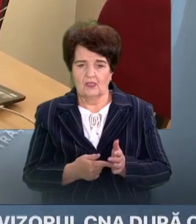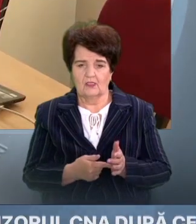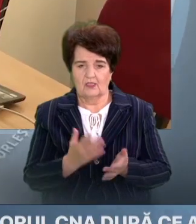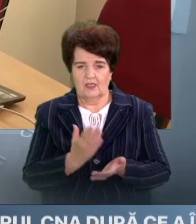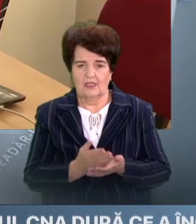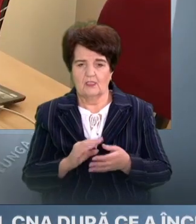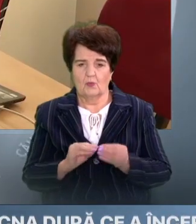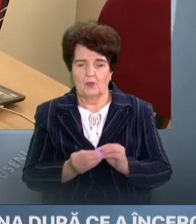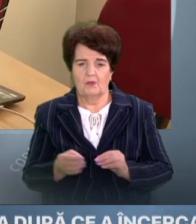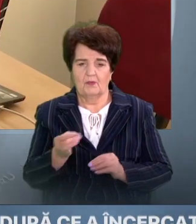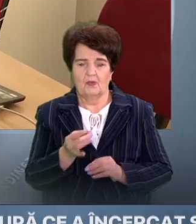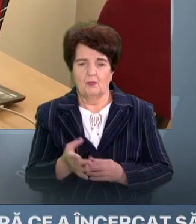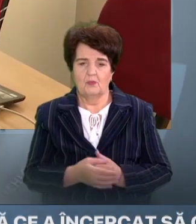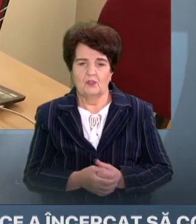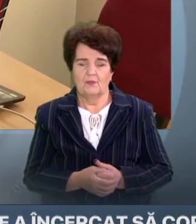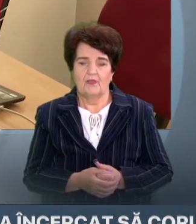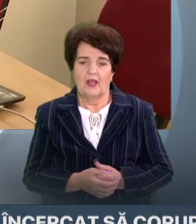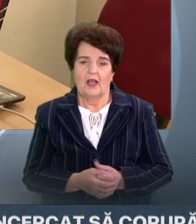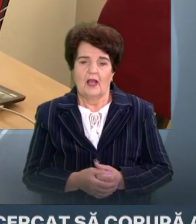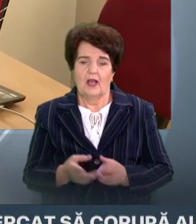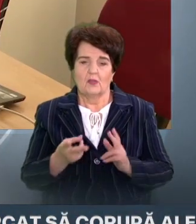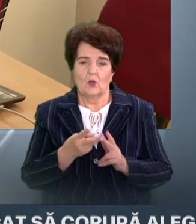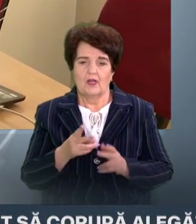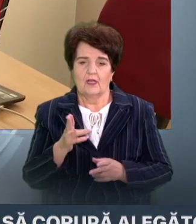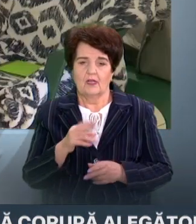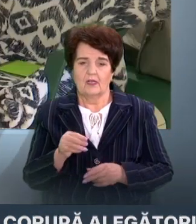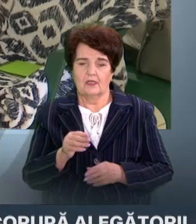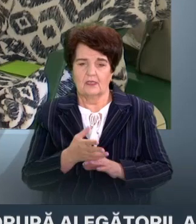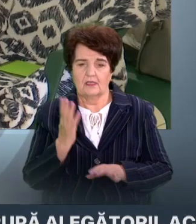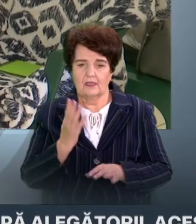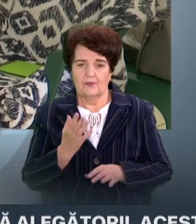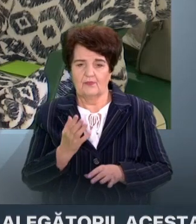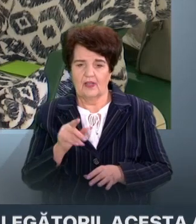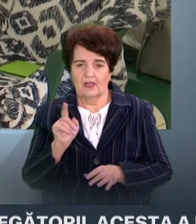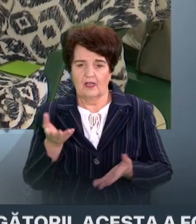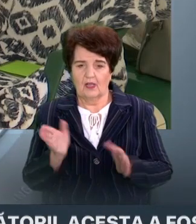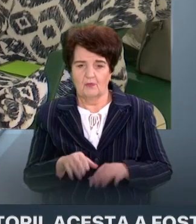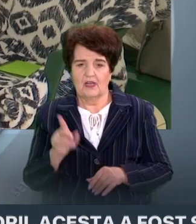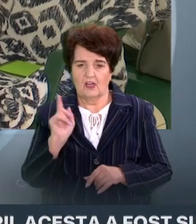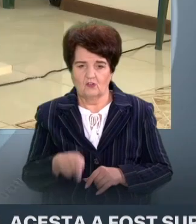problemă din punctul meu de vedere. În al doilea rând, așa cum ați spus, rămâne această